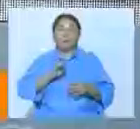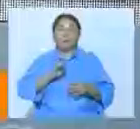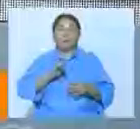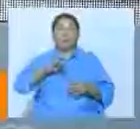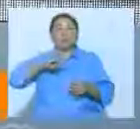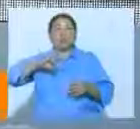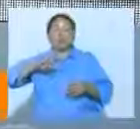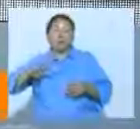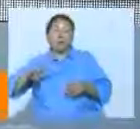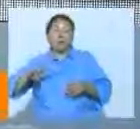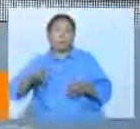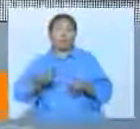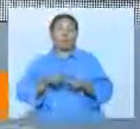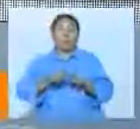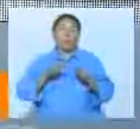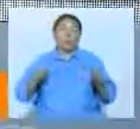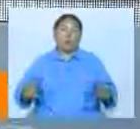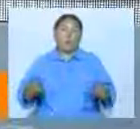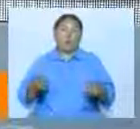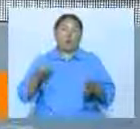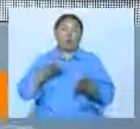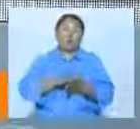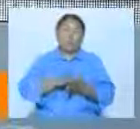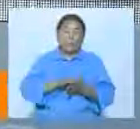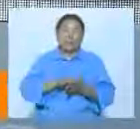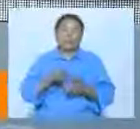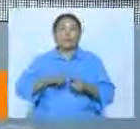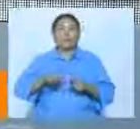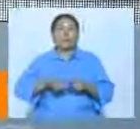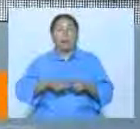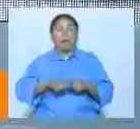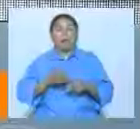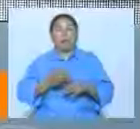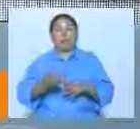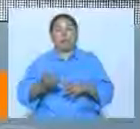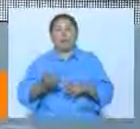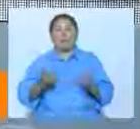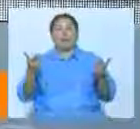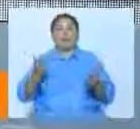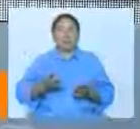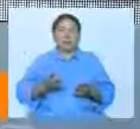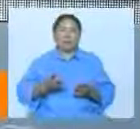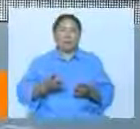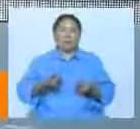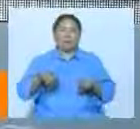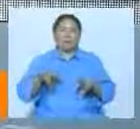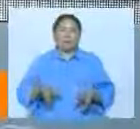маусымда ашылатын осы қосымша қондырғыларды тез арада қосу қажетті